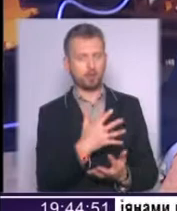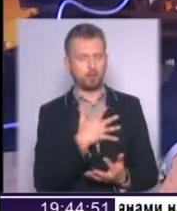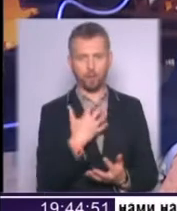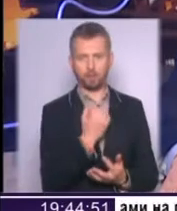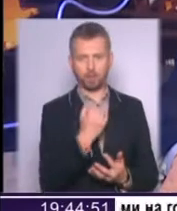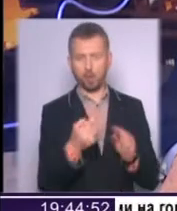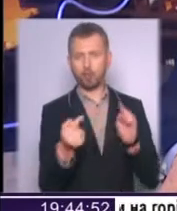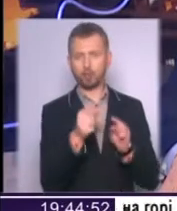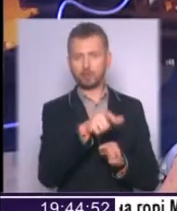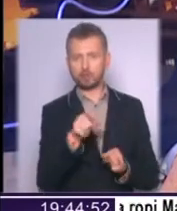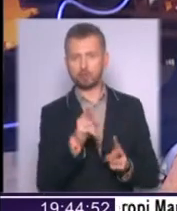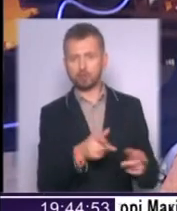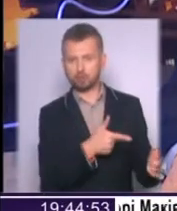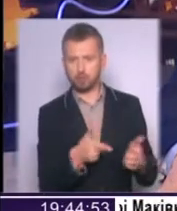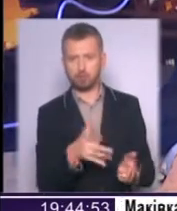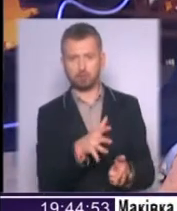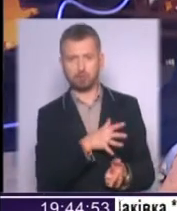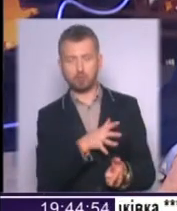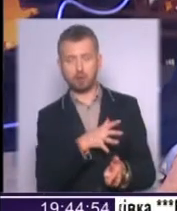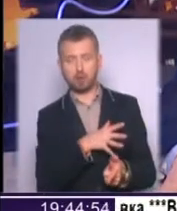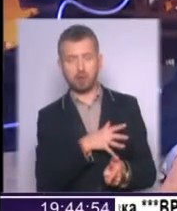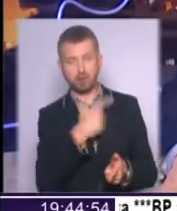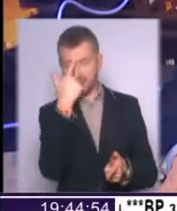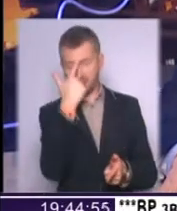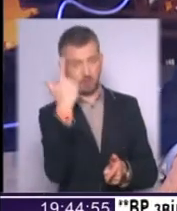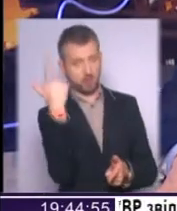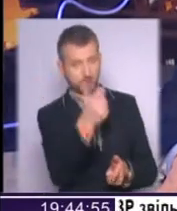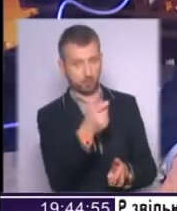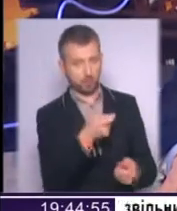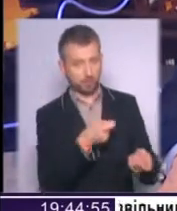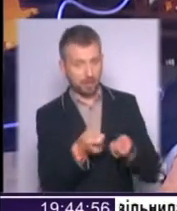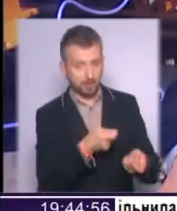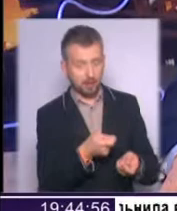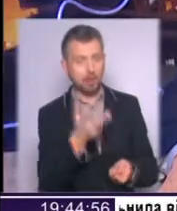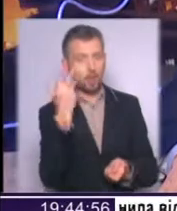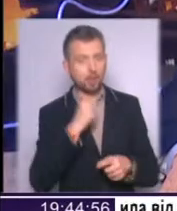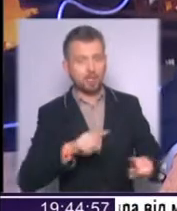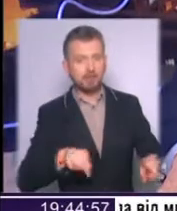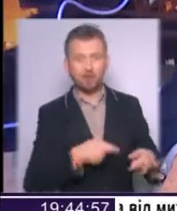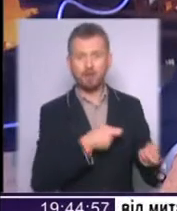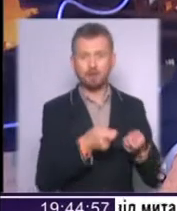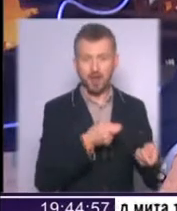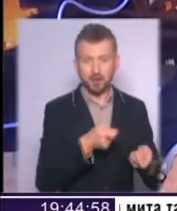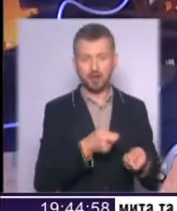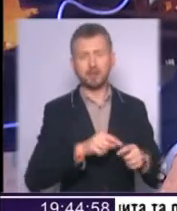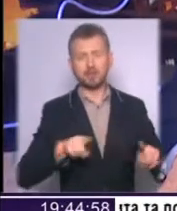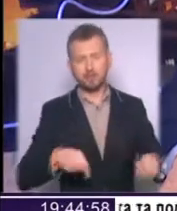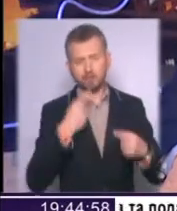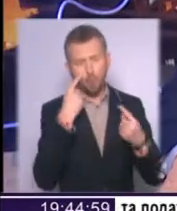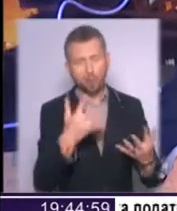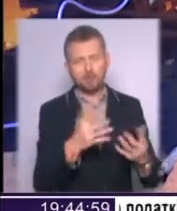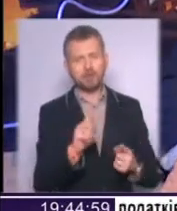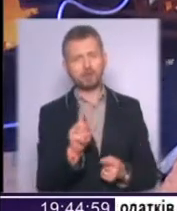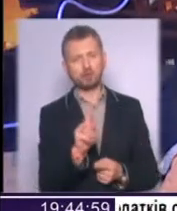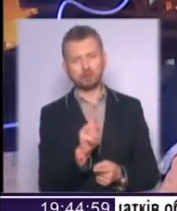опозиціонерів, які б готові були кинути виклик тій владі, яка була. І коли це створилося владою, то це створилося, очевидно, для того,